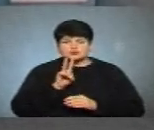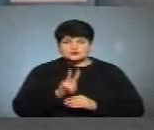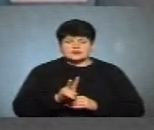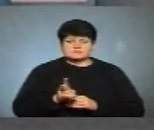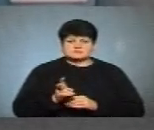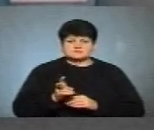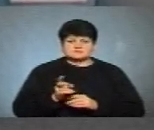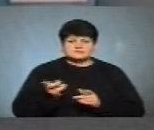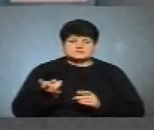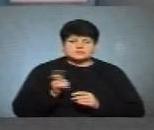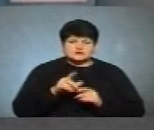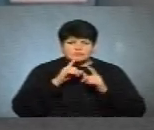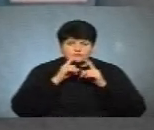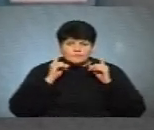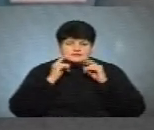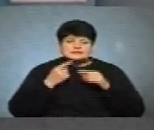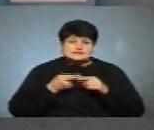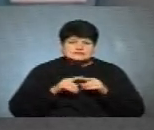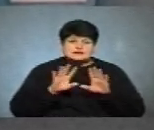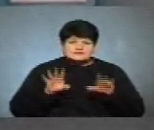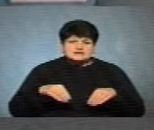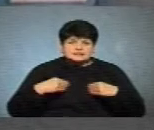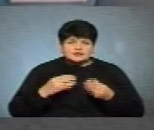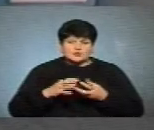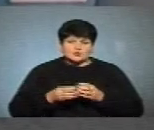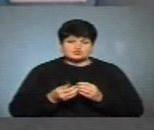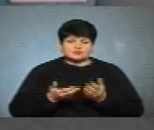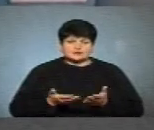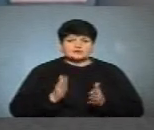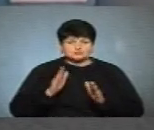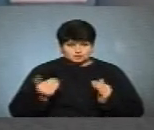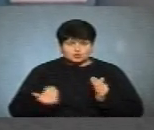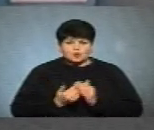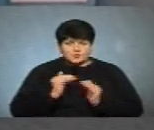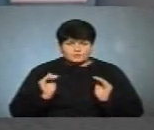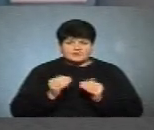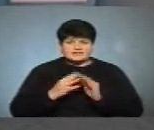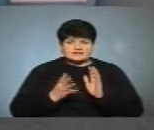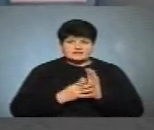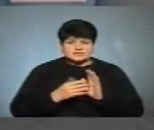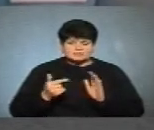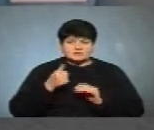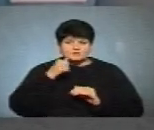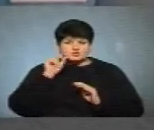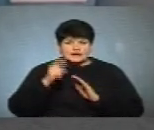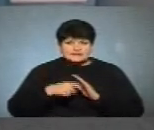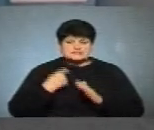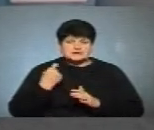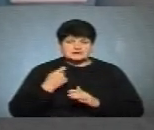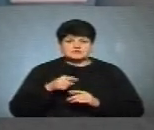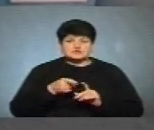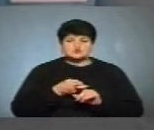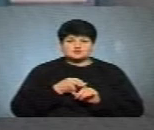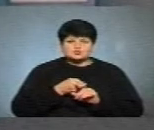заходять в масках. Це все дало свої результати. Але будуть нові обмеження з 15 грудня, про які ми вчора дізналися, і вони